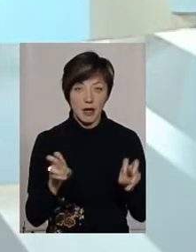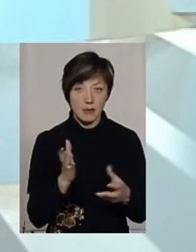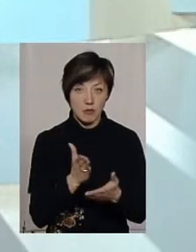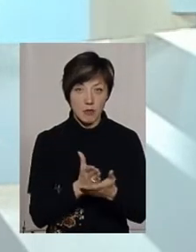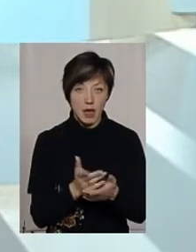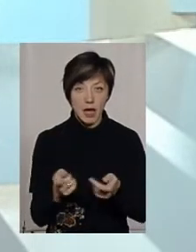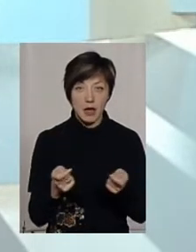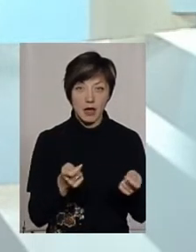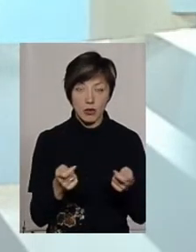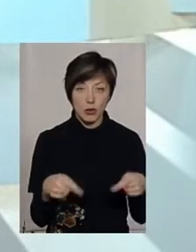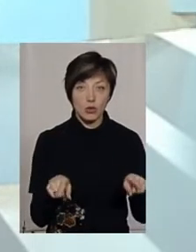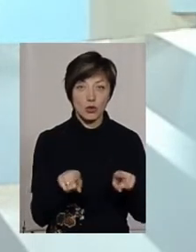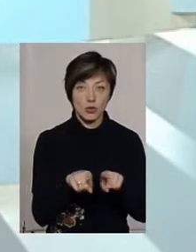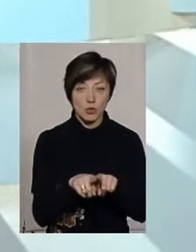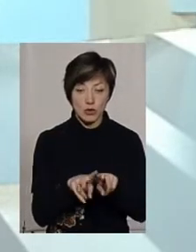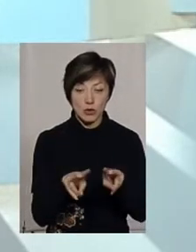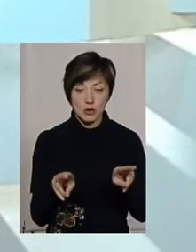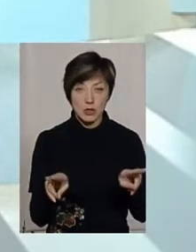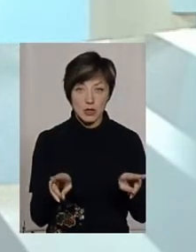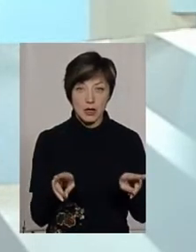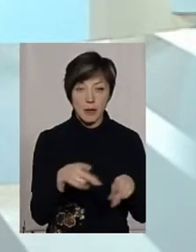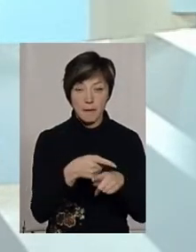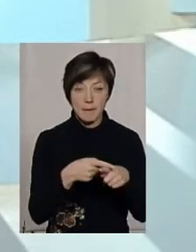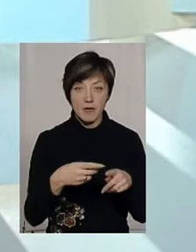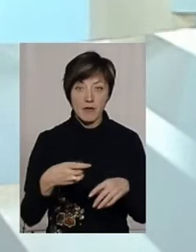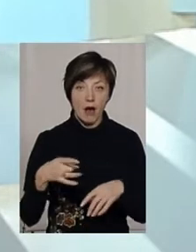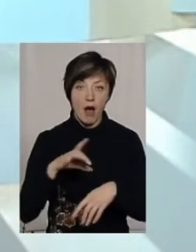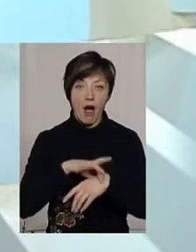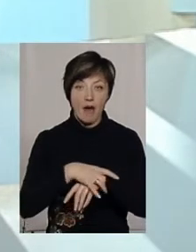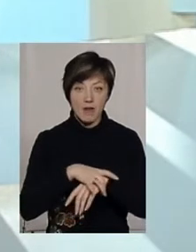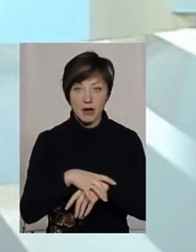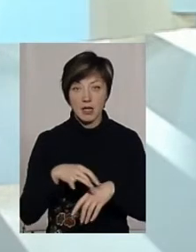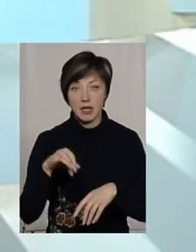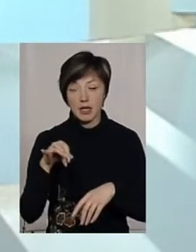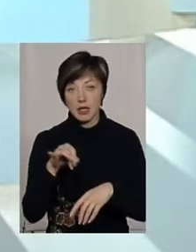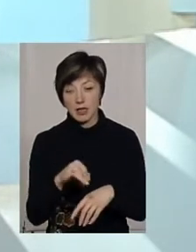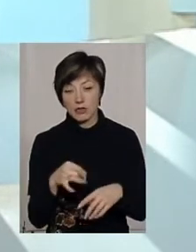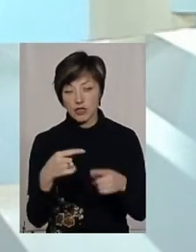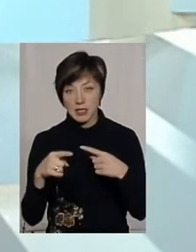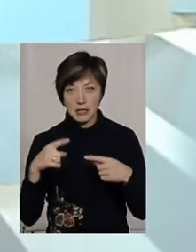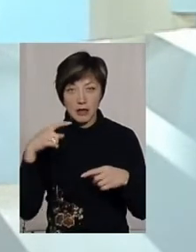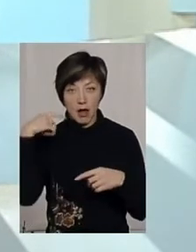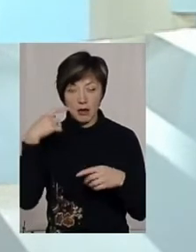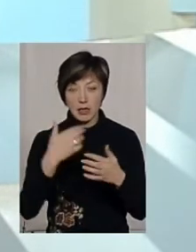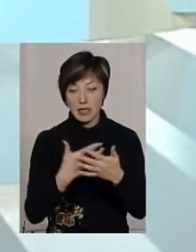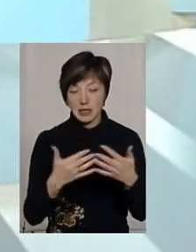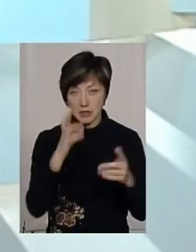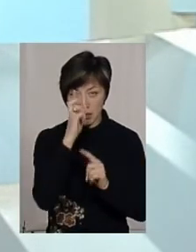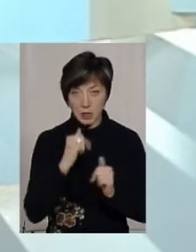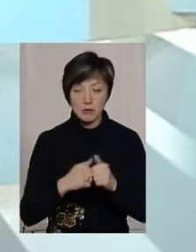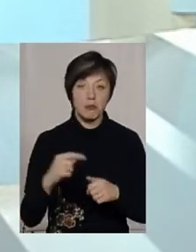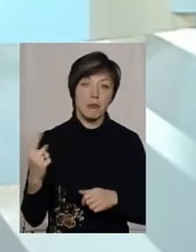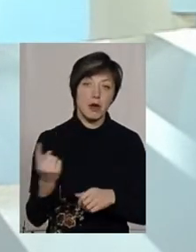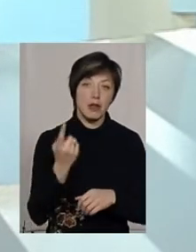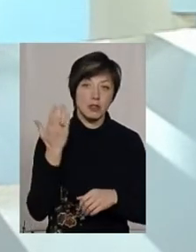має. І керує теж там пів Африки в його розпорядженні і частина арабських країн. Це одна з перших